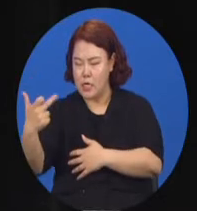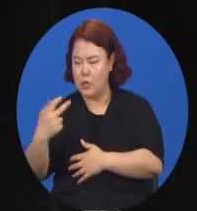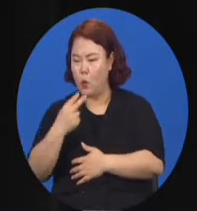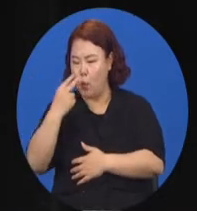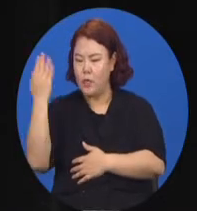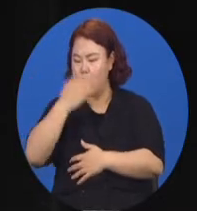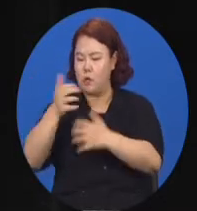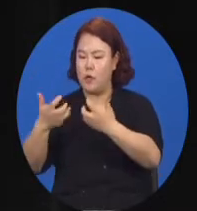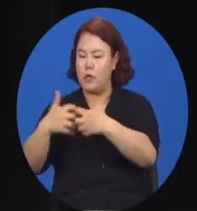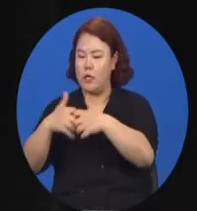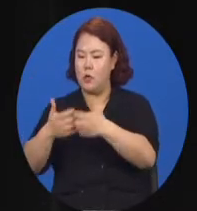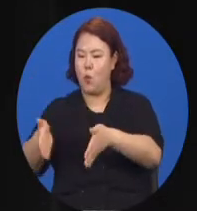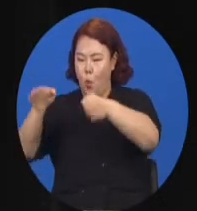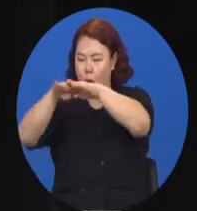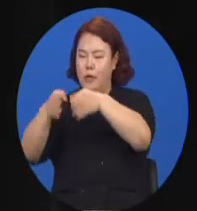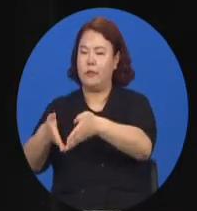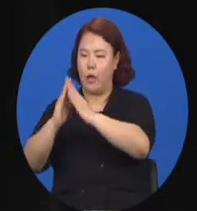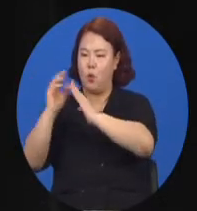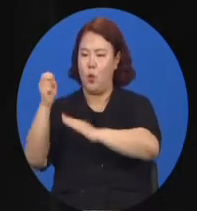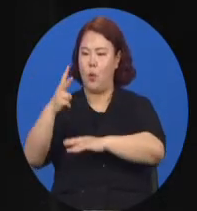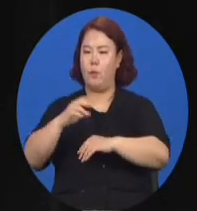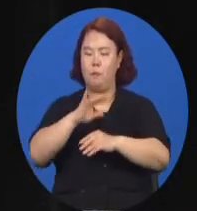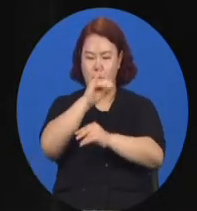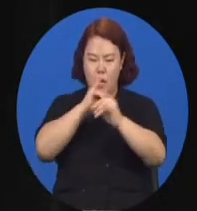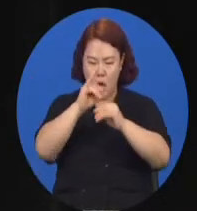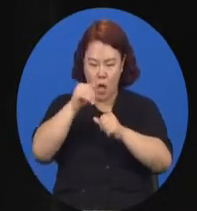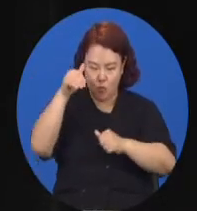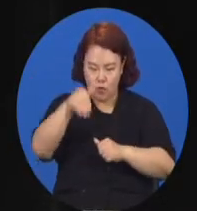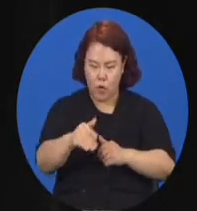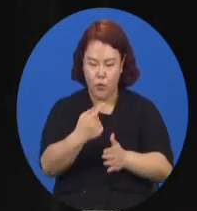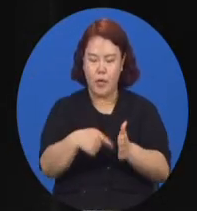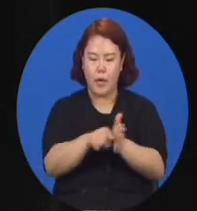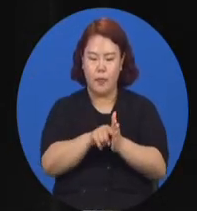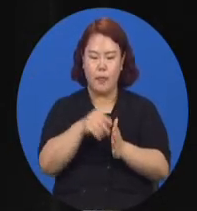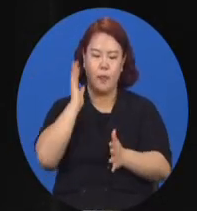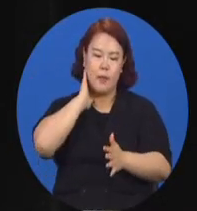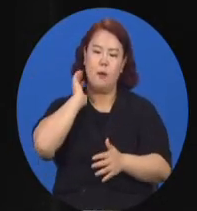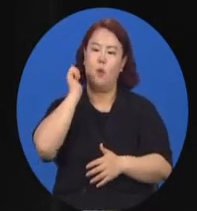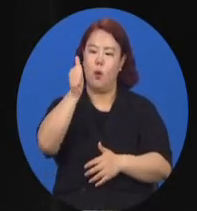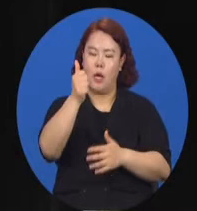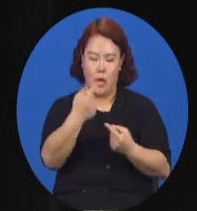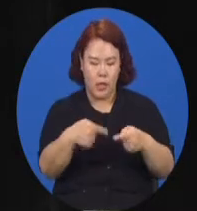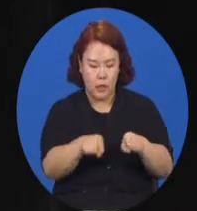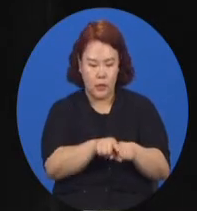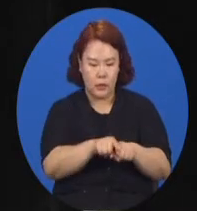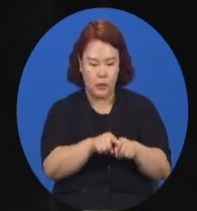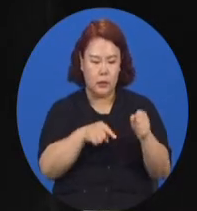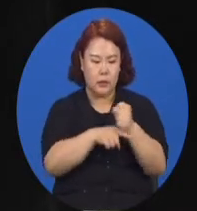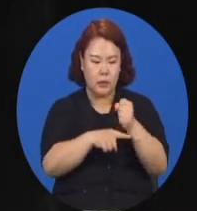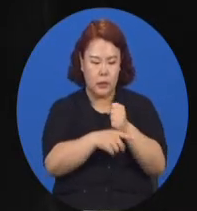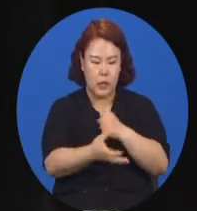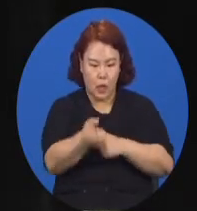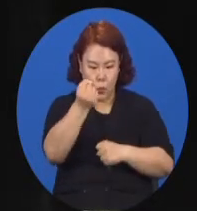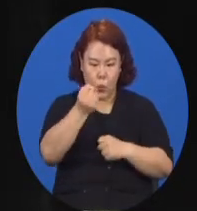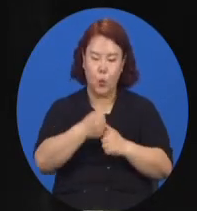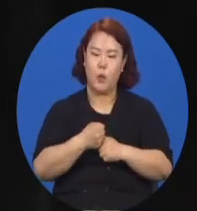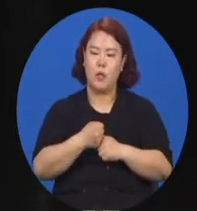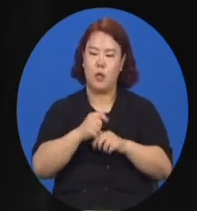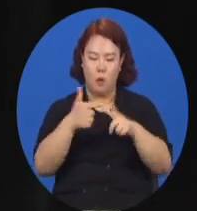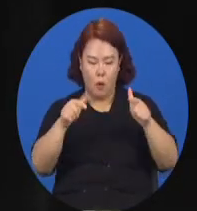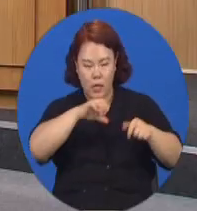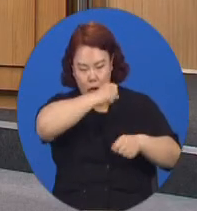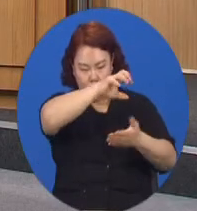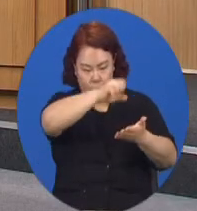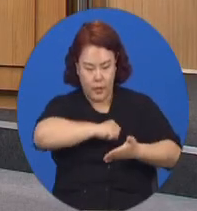그다음에 미세먼지 저감에 관한 우리 대통령과 같은 뜻으로 가서 그 여러 가지 예산을 좀 타서